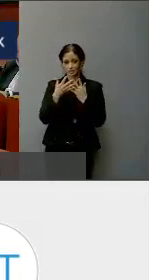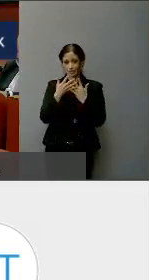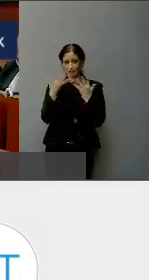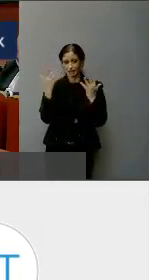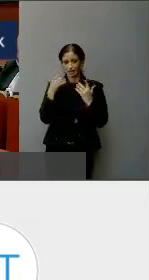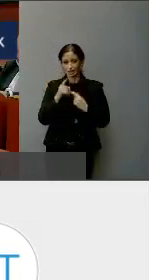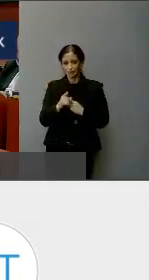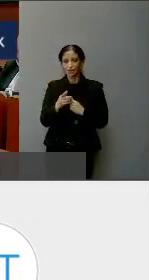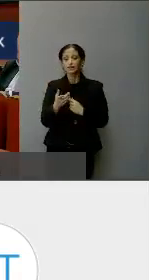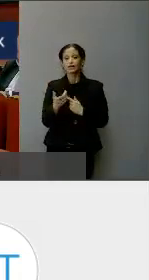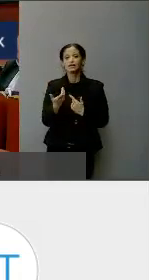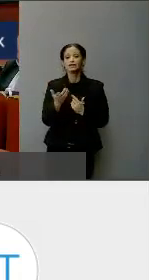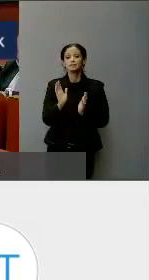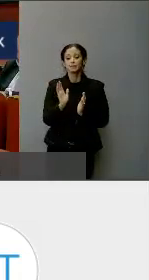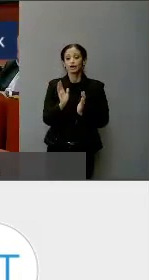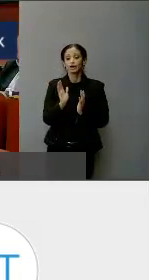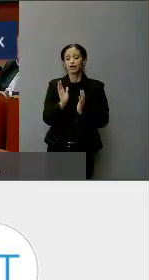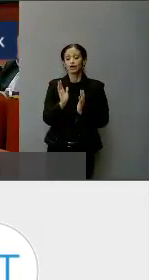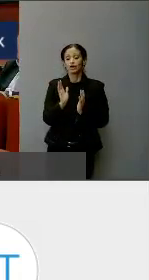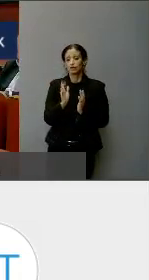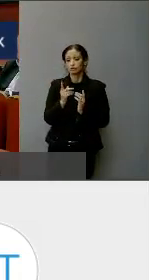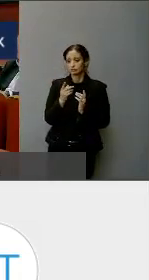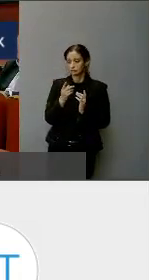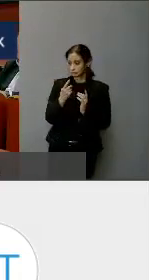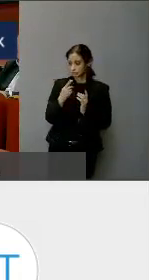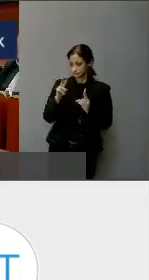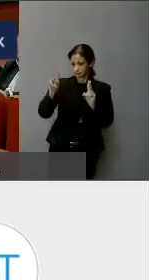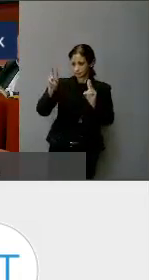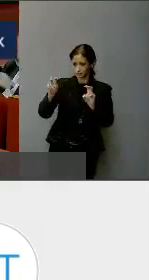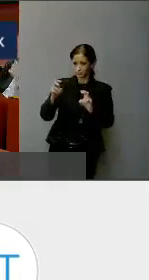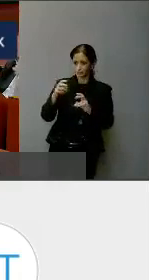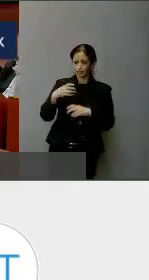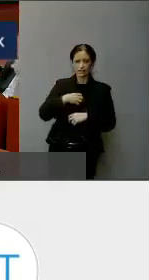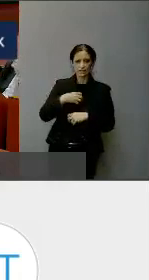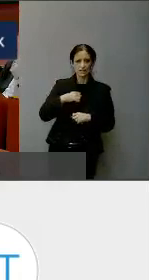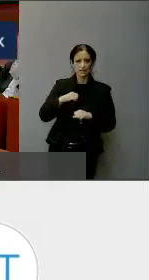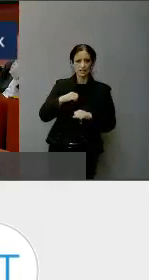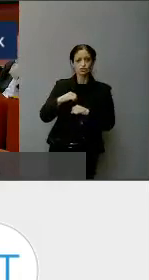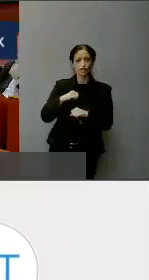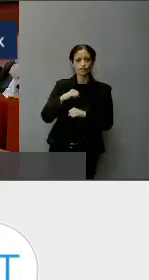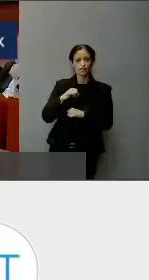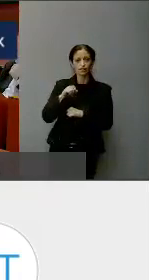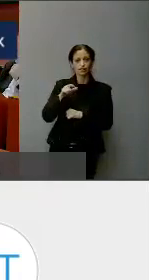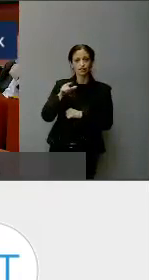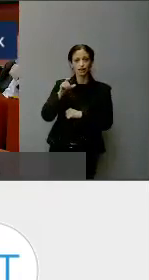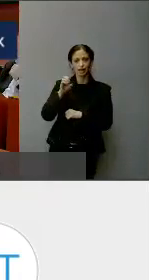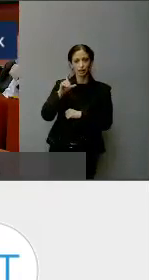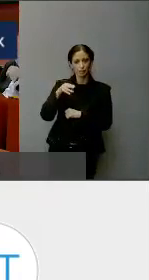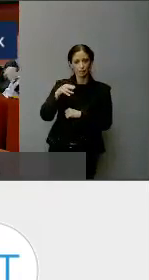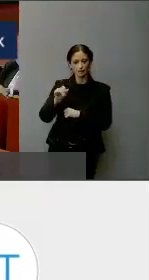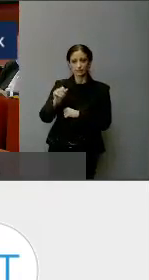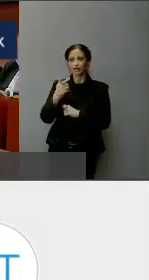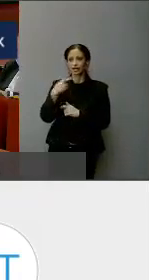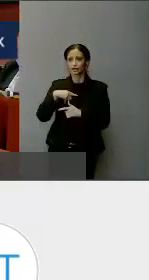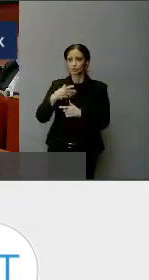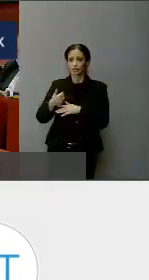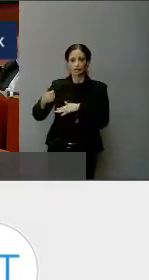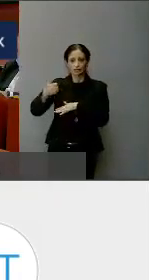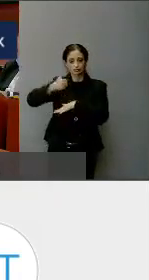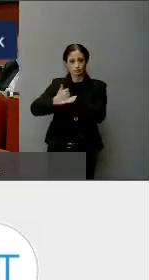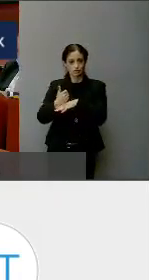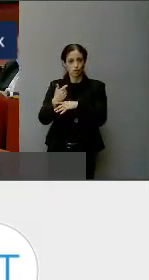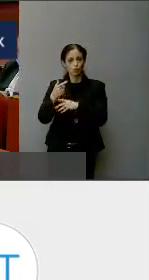appunto riguarda il dirigente luca del mette appunto che oggi a capo del degli uffici dell'urbanistica